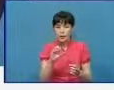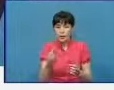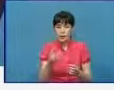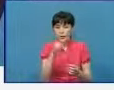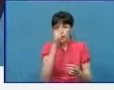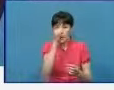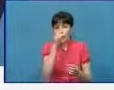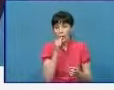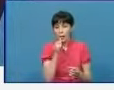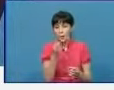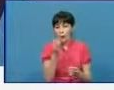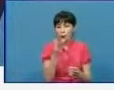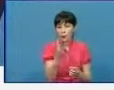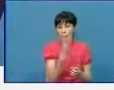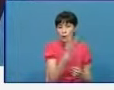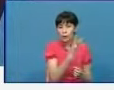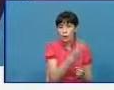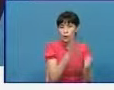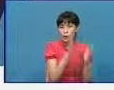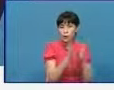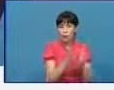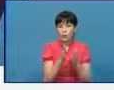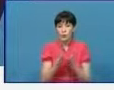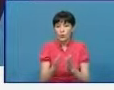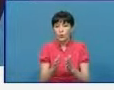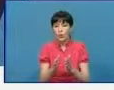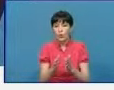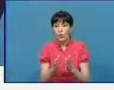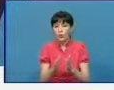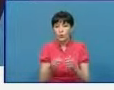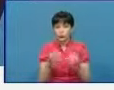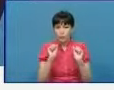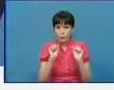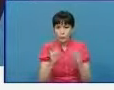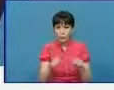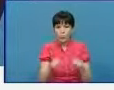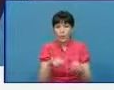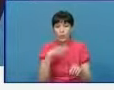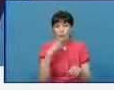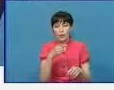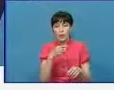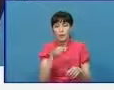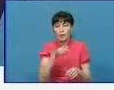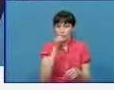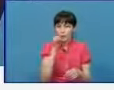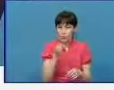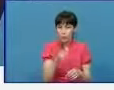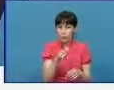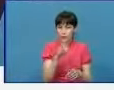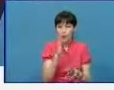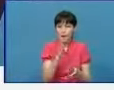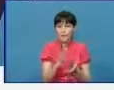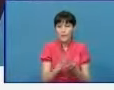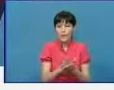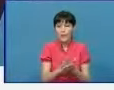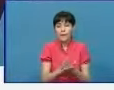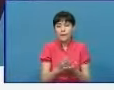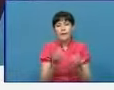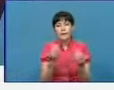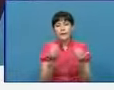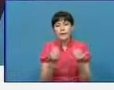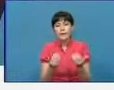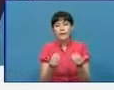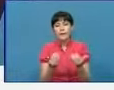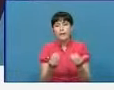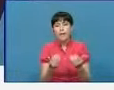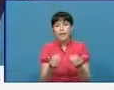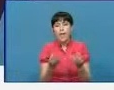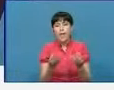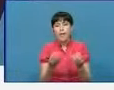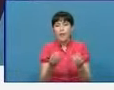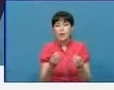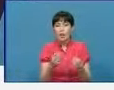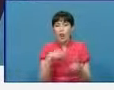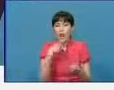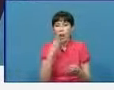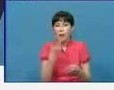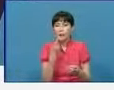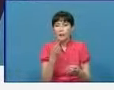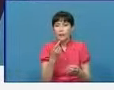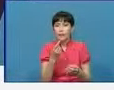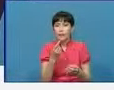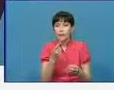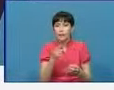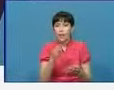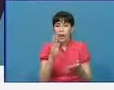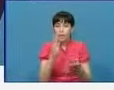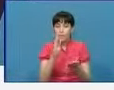ортасында 3 күн, аяғында 3 күн ораза ұстасақ болады ма деген сауалдар қойып жатады. Негізінде жаңа айт Құранда аятқа сүйенетін